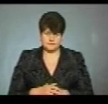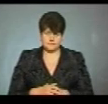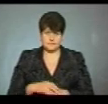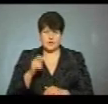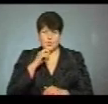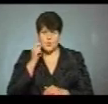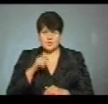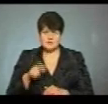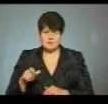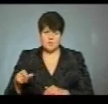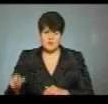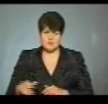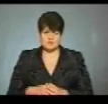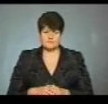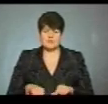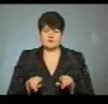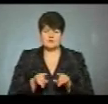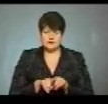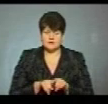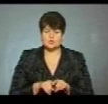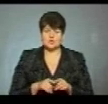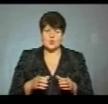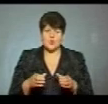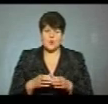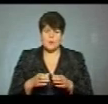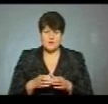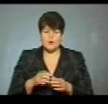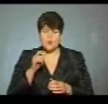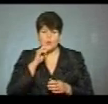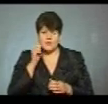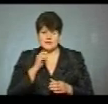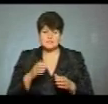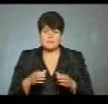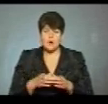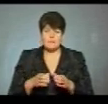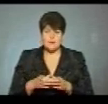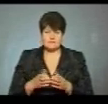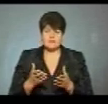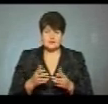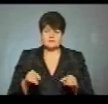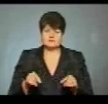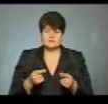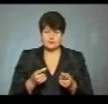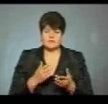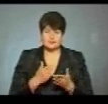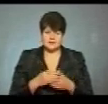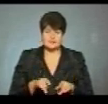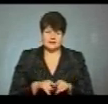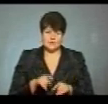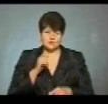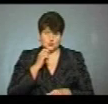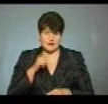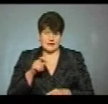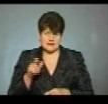Українським громадянам, а також компаніям, українським компаніям, в яких засновниками є також